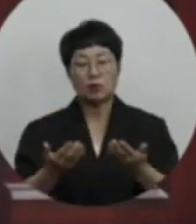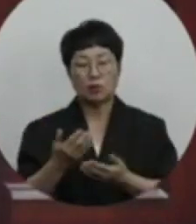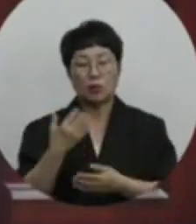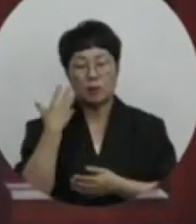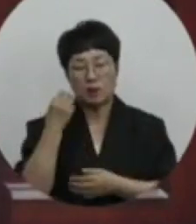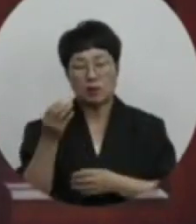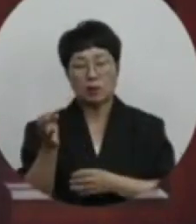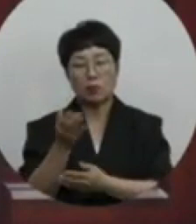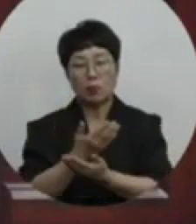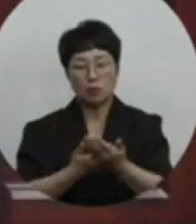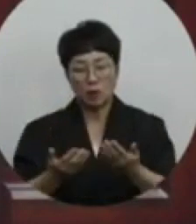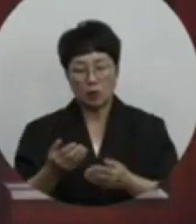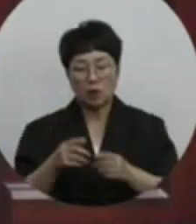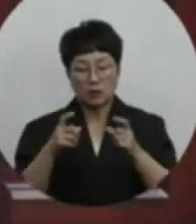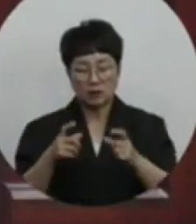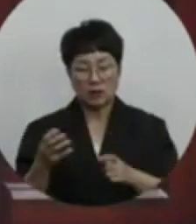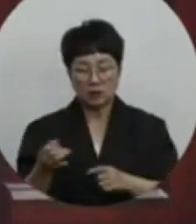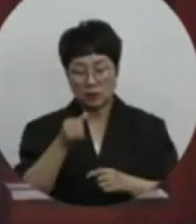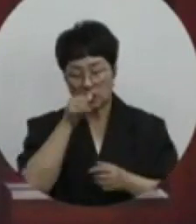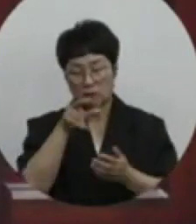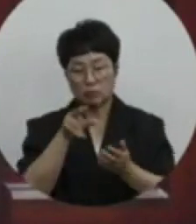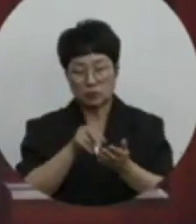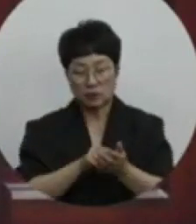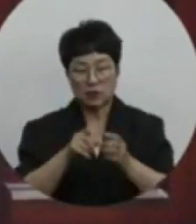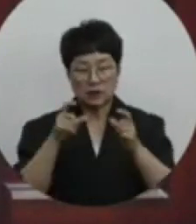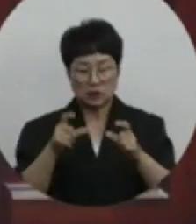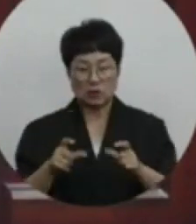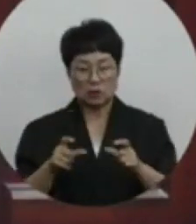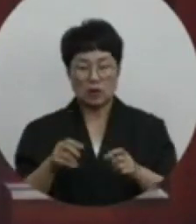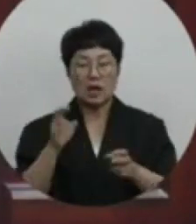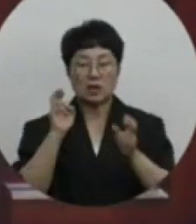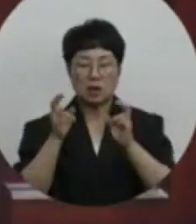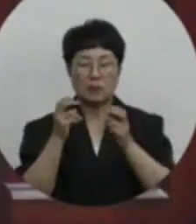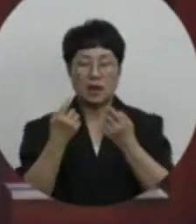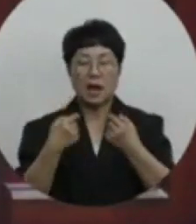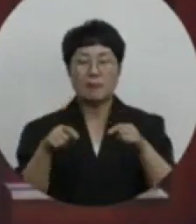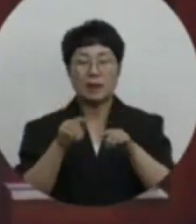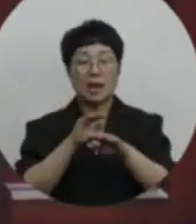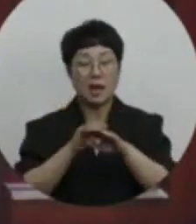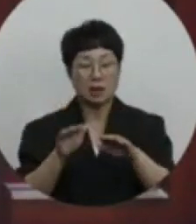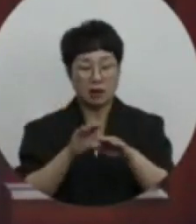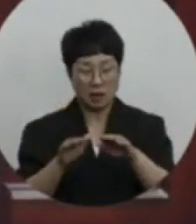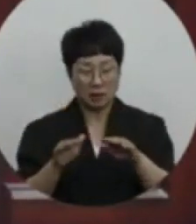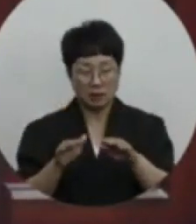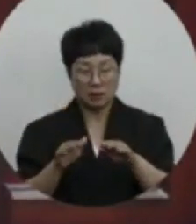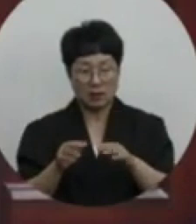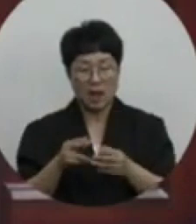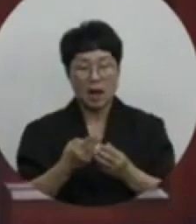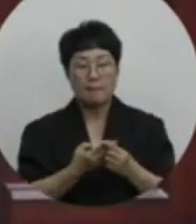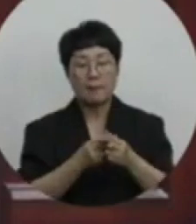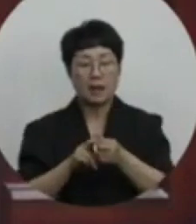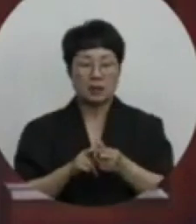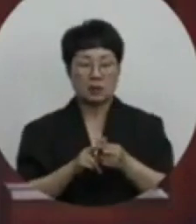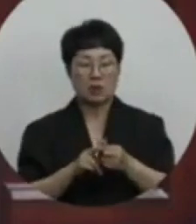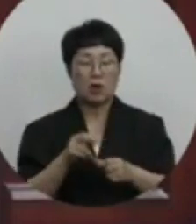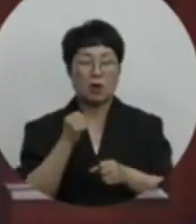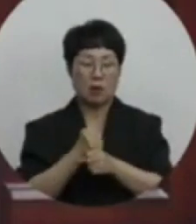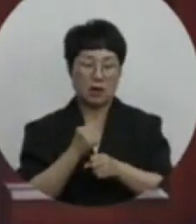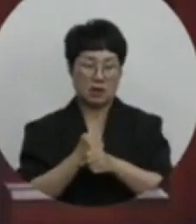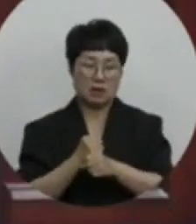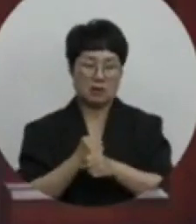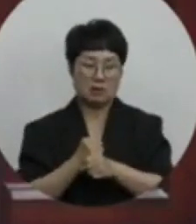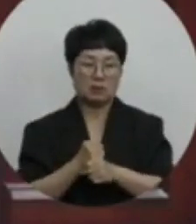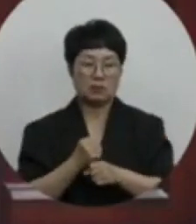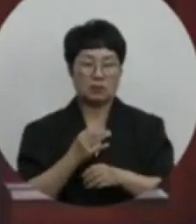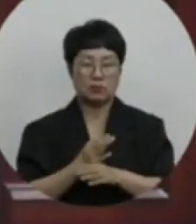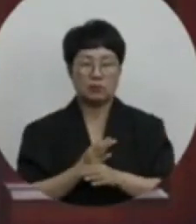공유함으로써 지역이 가지고 있는 문제를 지역과 기업이 같이 해결하는 파트너 관계를 형성하고